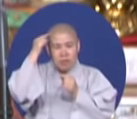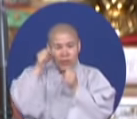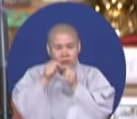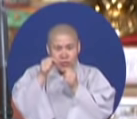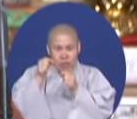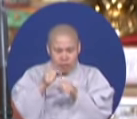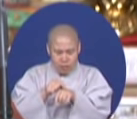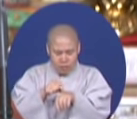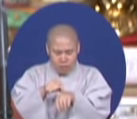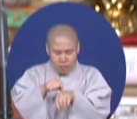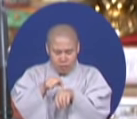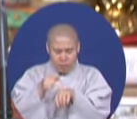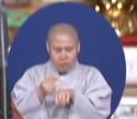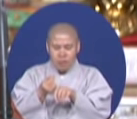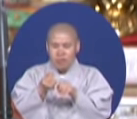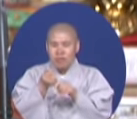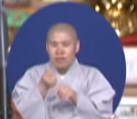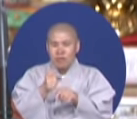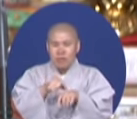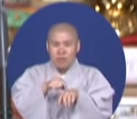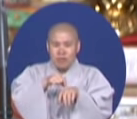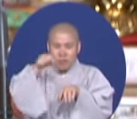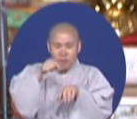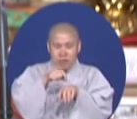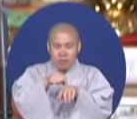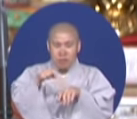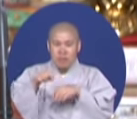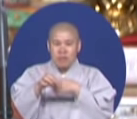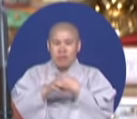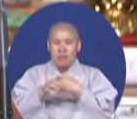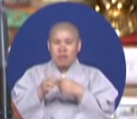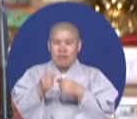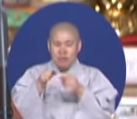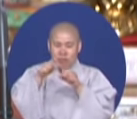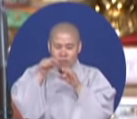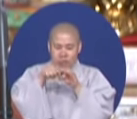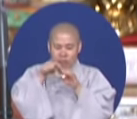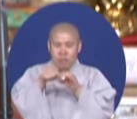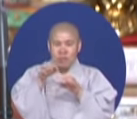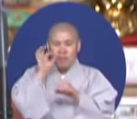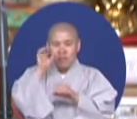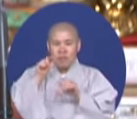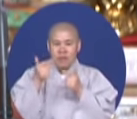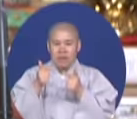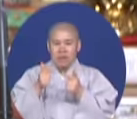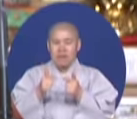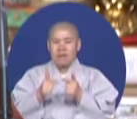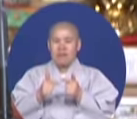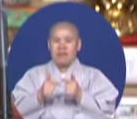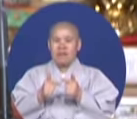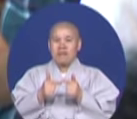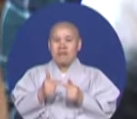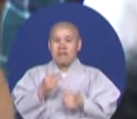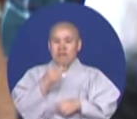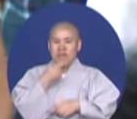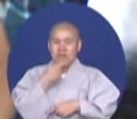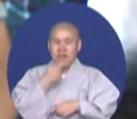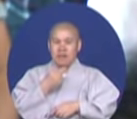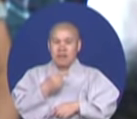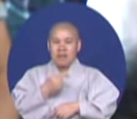털구멍 한번 보세요. 여러분들 그 털 하나 빼보세요. 그 공간이 있는 데입니까? 없는 데입니까? 거기가.